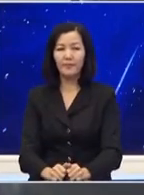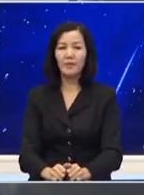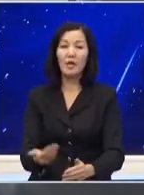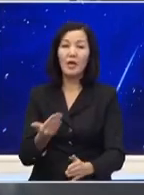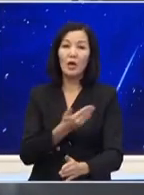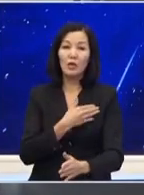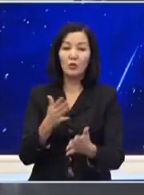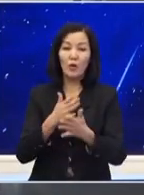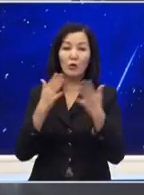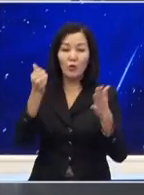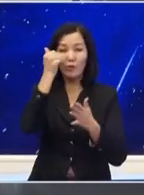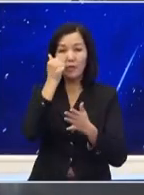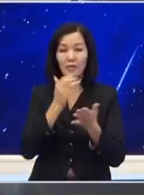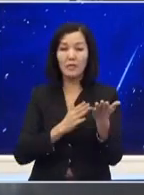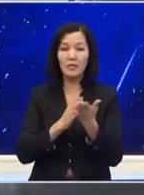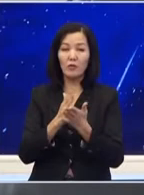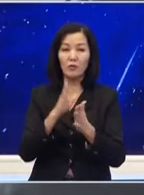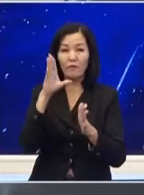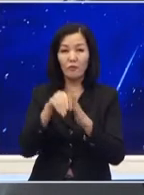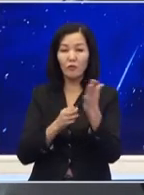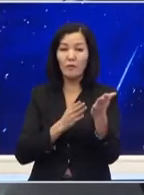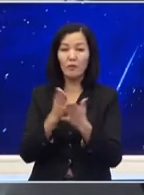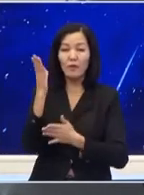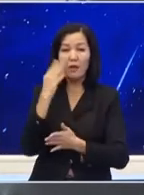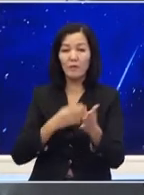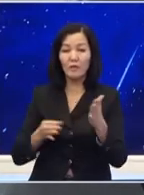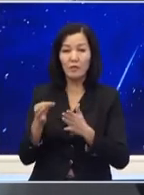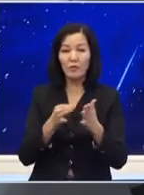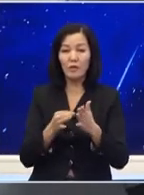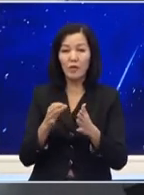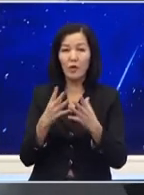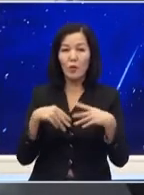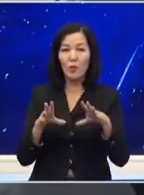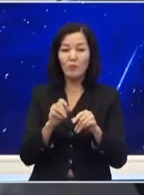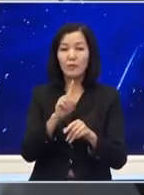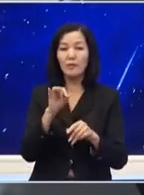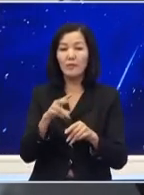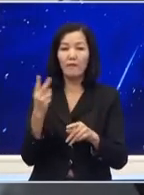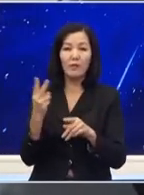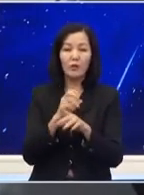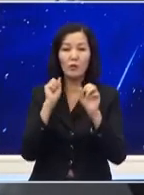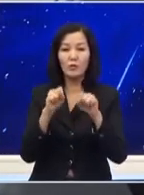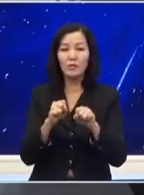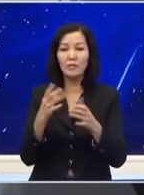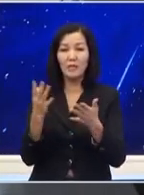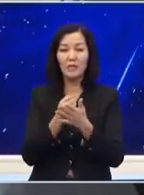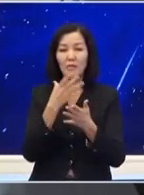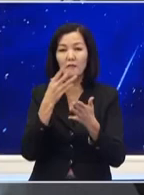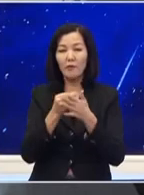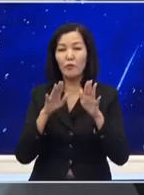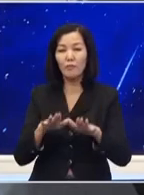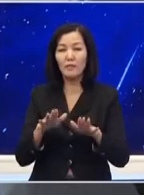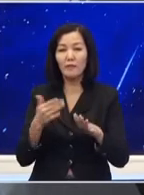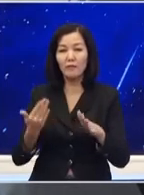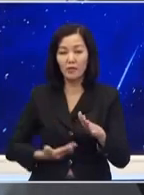Хочу выразить благодарность сотрудникам внутренней политики Алматинской области и обществу «Азад» за второй шанс найти свое место в жизни таким людям, как